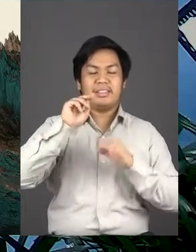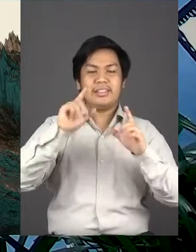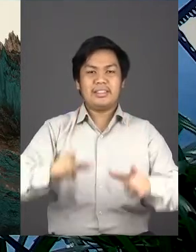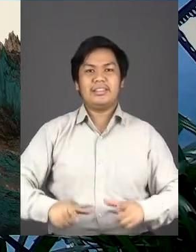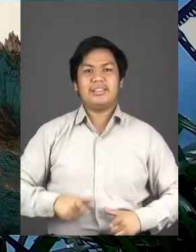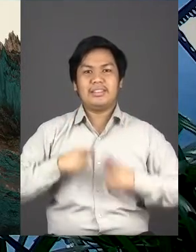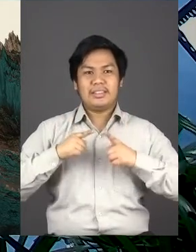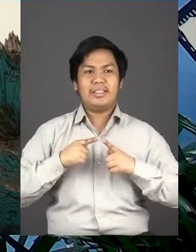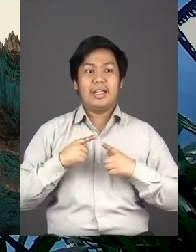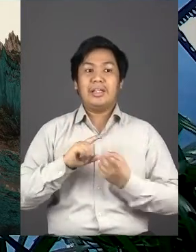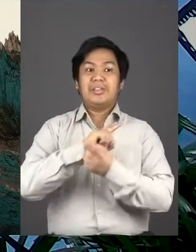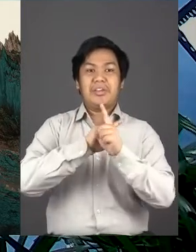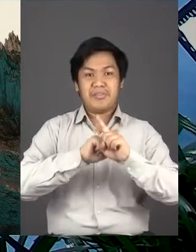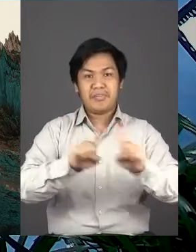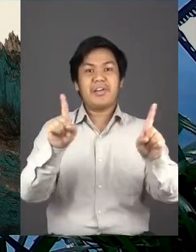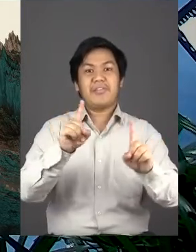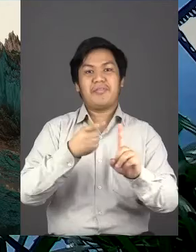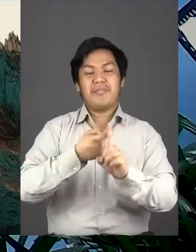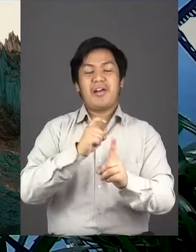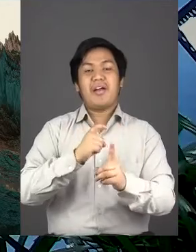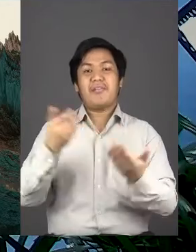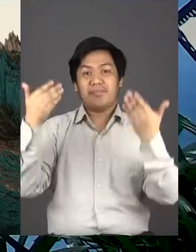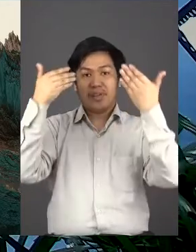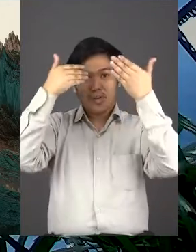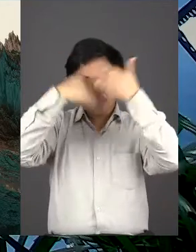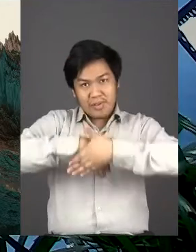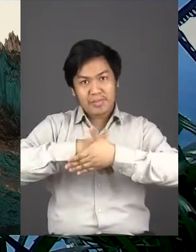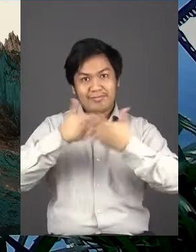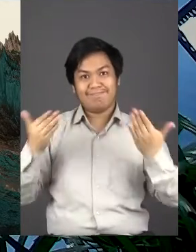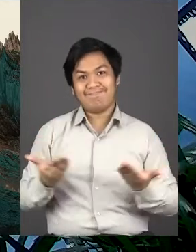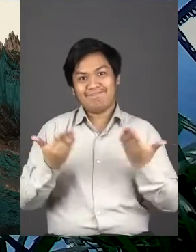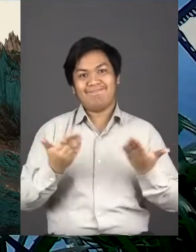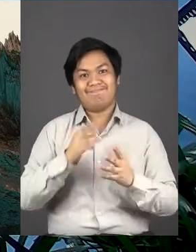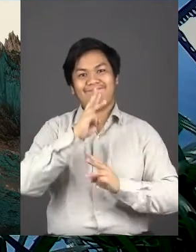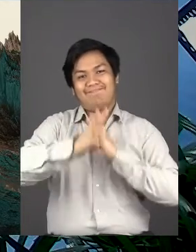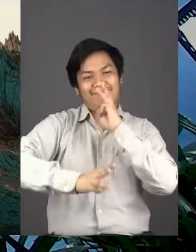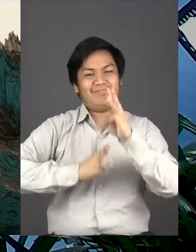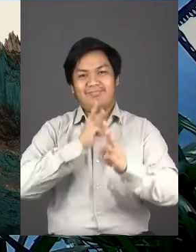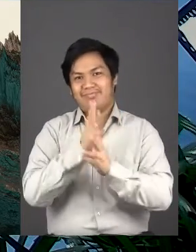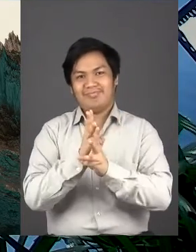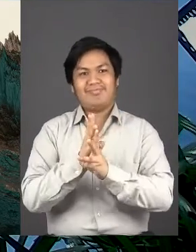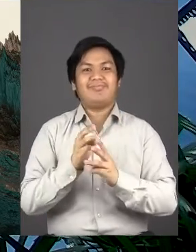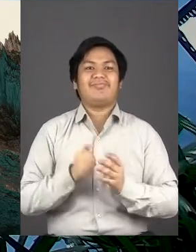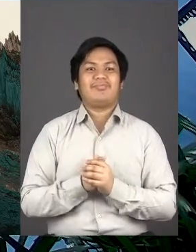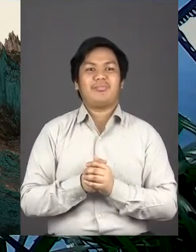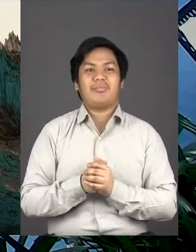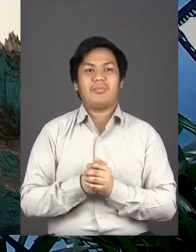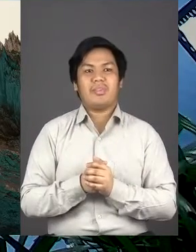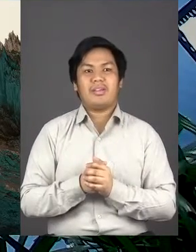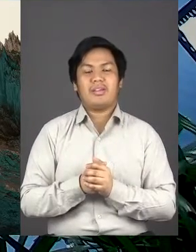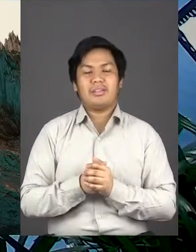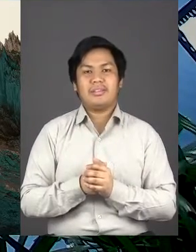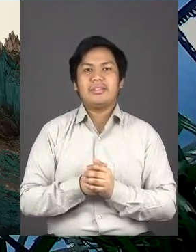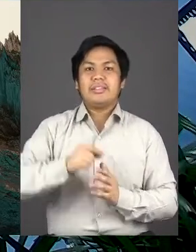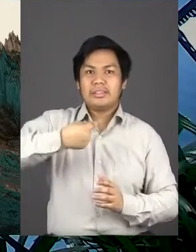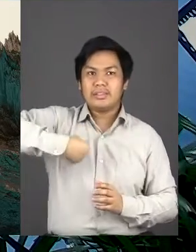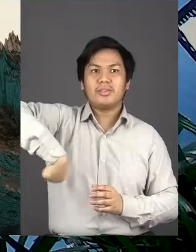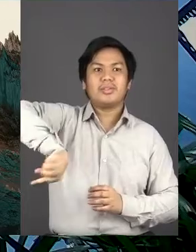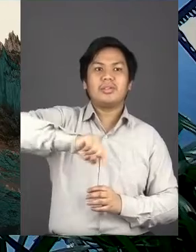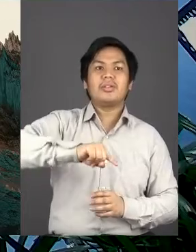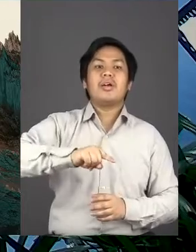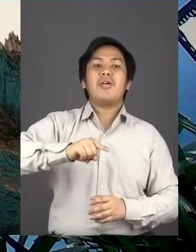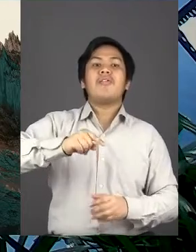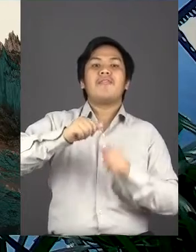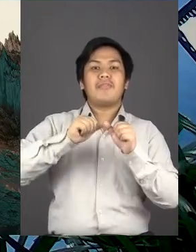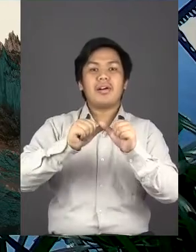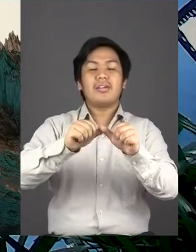ng kakaiba sa kadiliman ng sanlibutan. Laging ayon sa